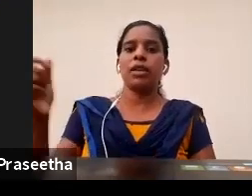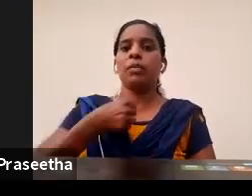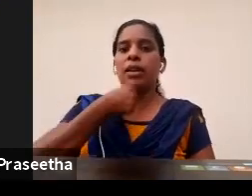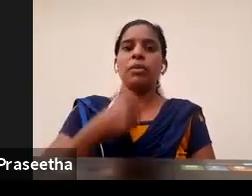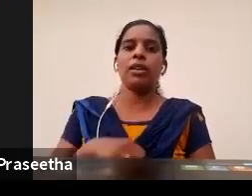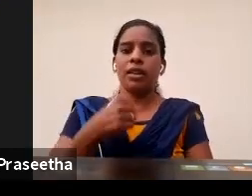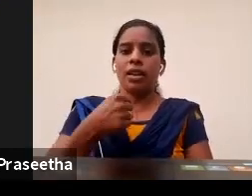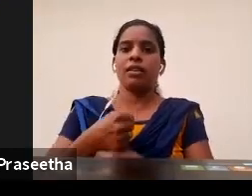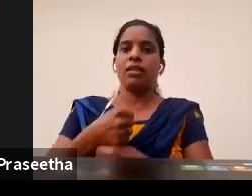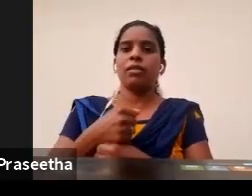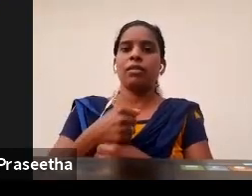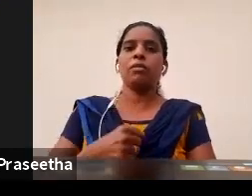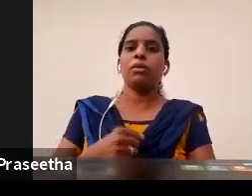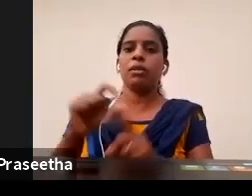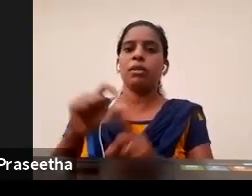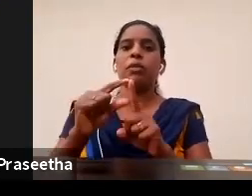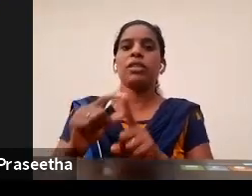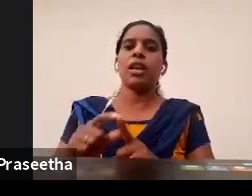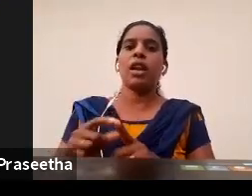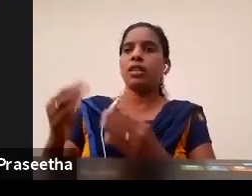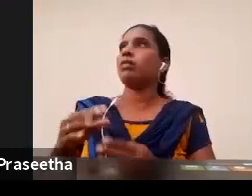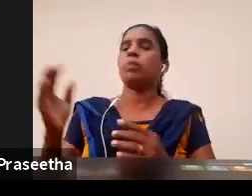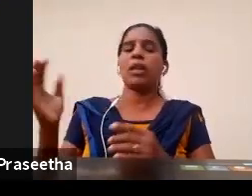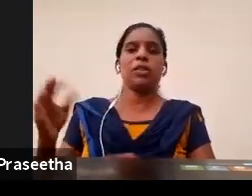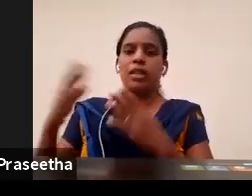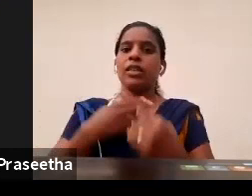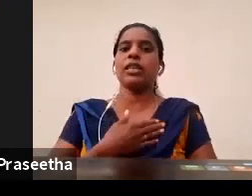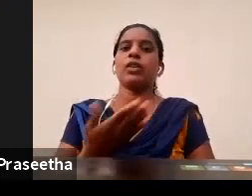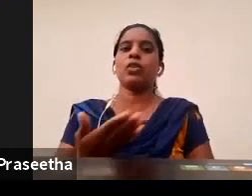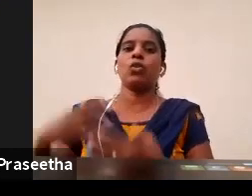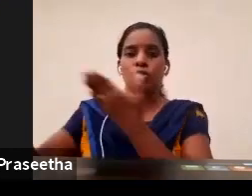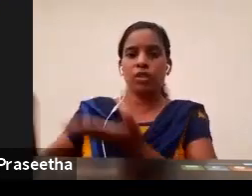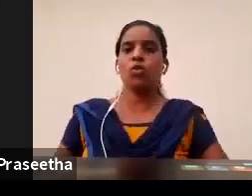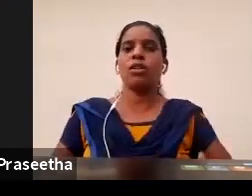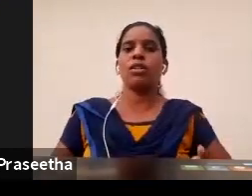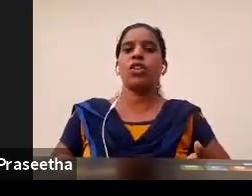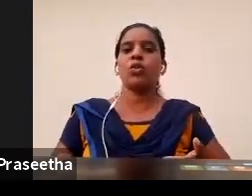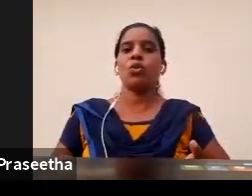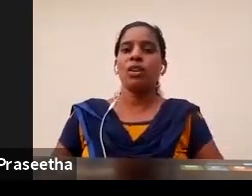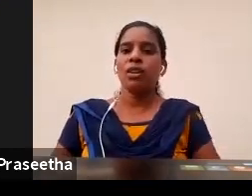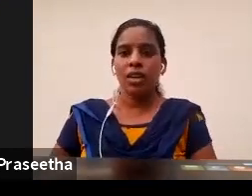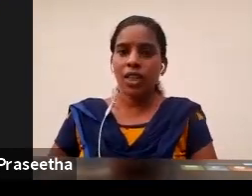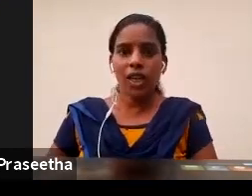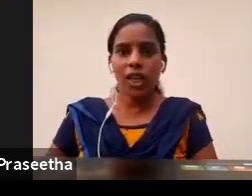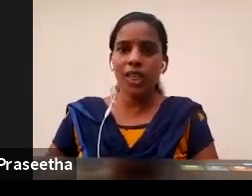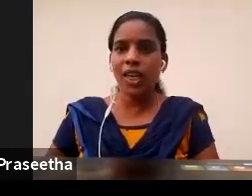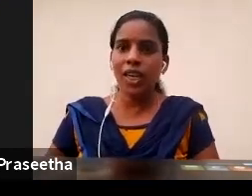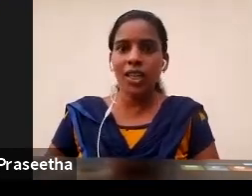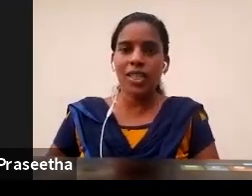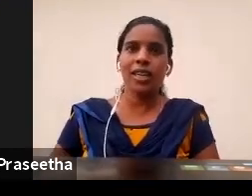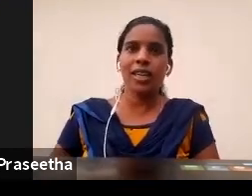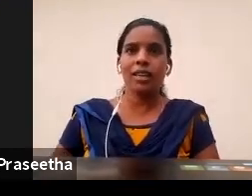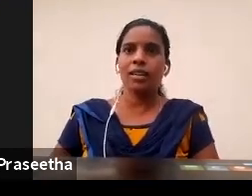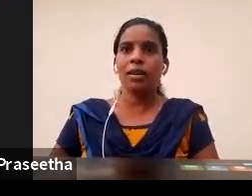എന്ന് പറയുന്നത് നമ്മുടെ പാർലമെന്റിലുള്ള പ്രൈം മിനിസ്റ്റർ ആണ് പ്രൈം മിനിസ്റ്ററിനെ സ്നേഹത്തോടു കൂടി സ്വാഗതം ചെയ്യുന്നു എന്നുള്ള